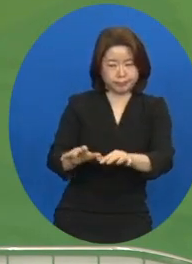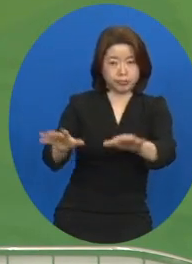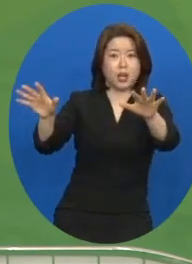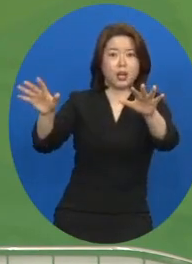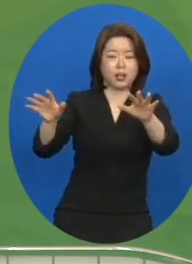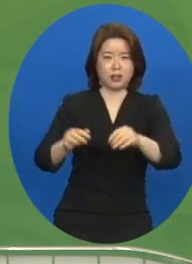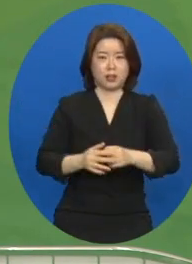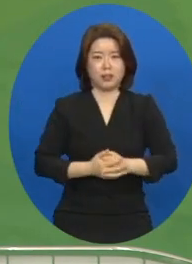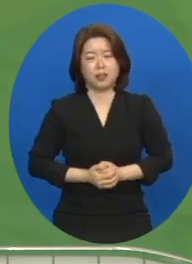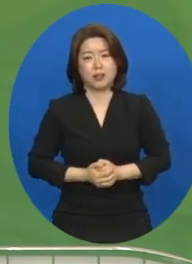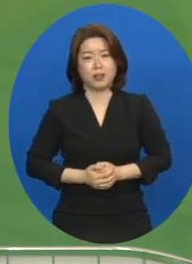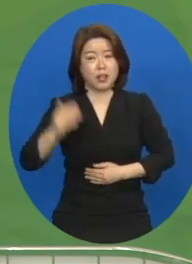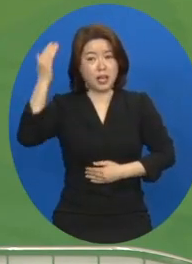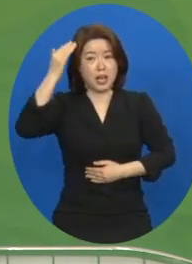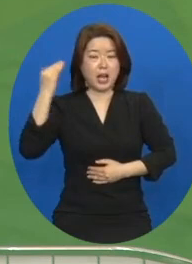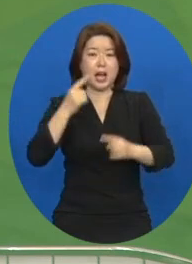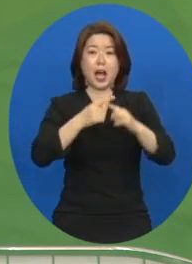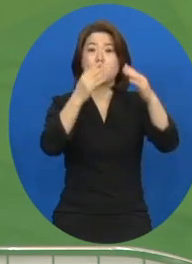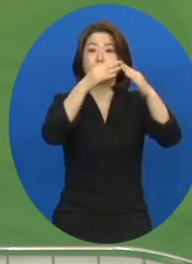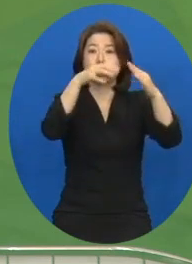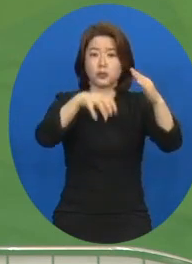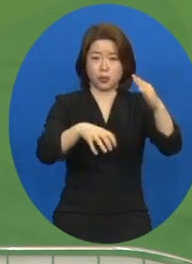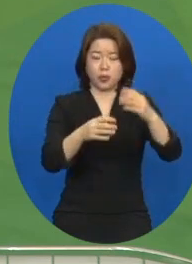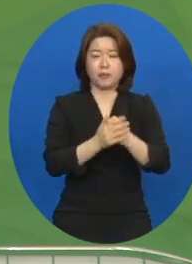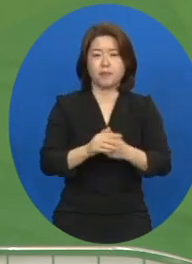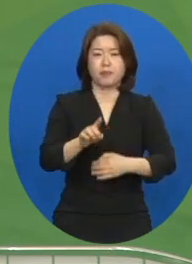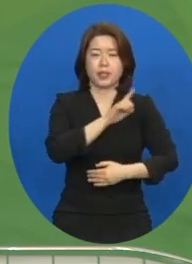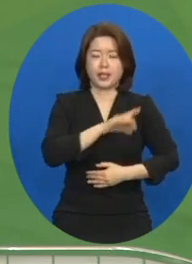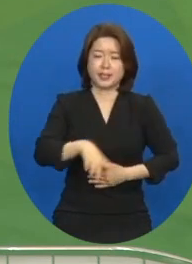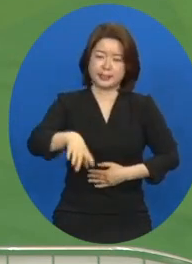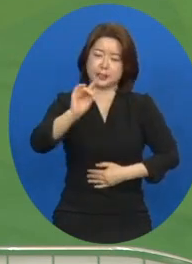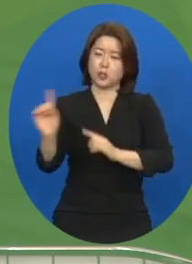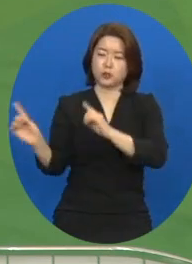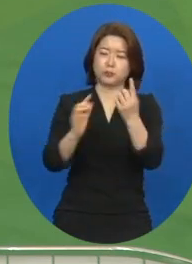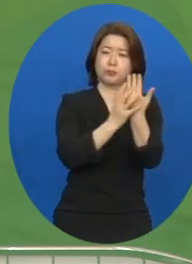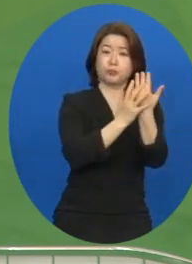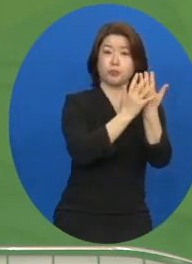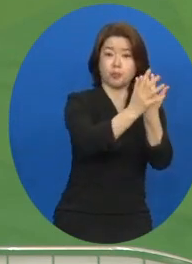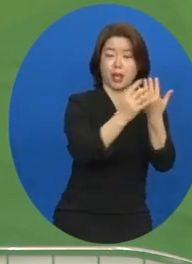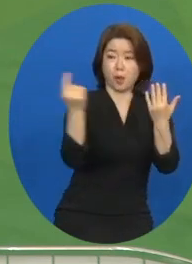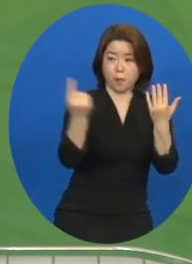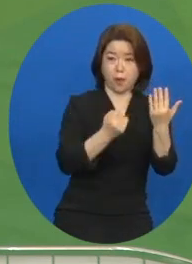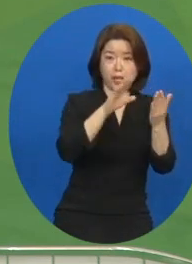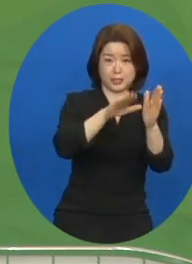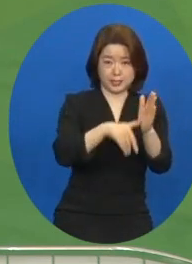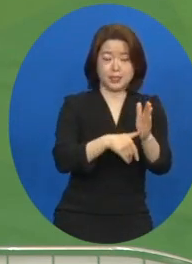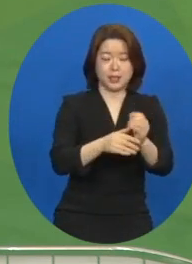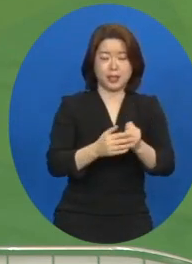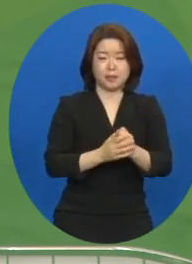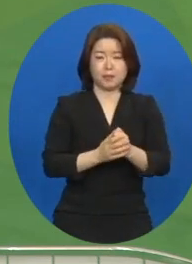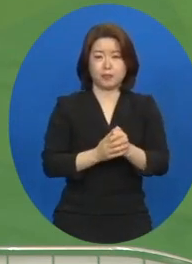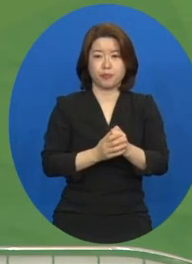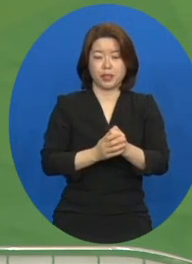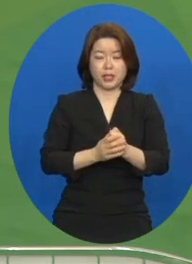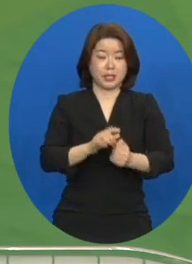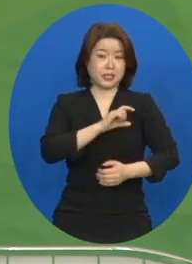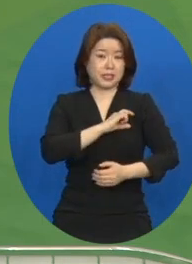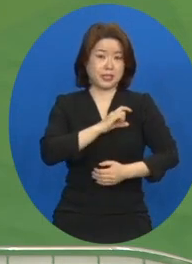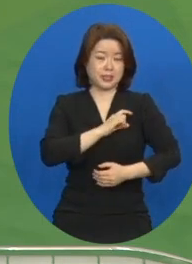자, 한국교회 가장 처음 부흥이 임했을 때 그 회개 때 거론되었던 인물